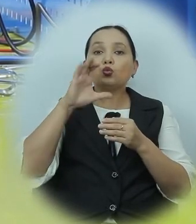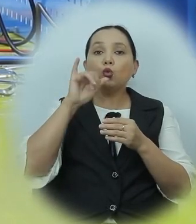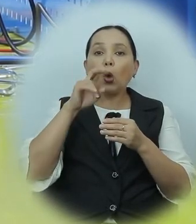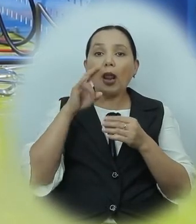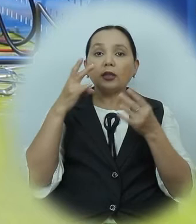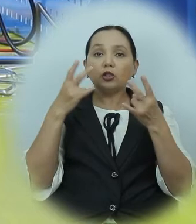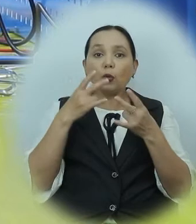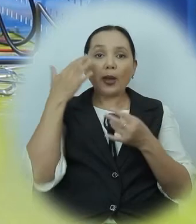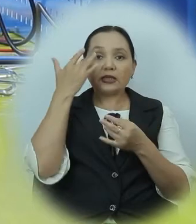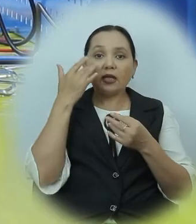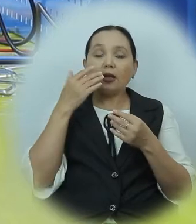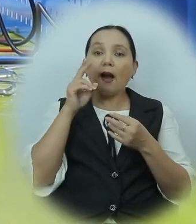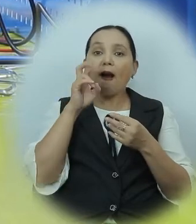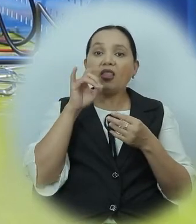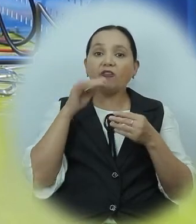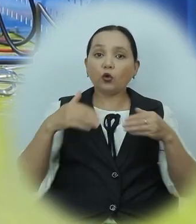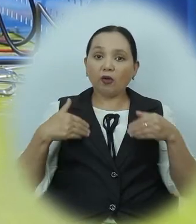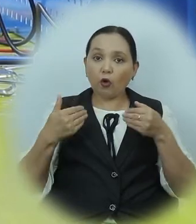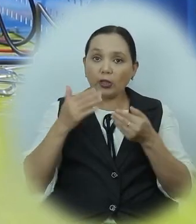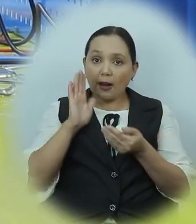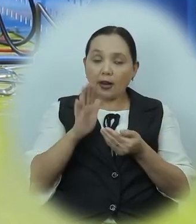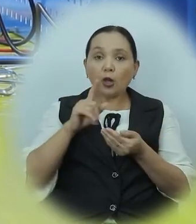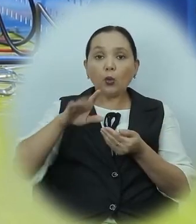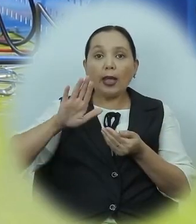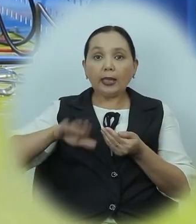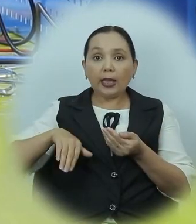kanifoldan foydalaniladi. Undan keyin